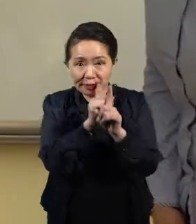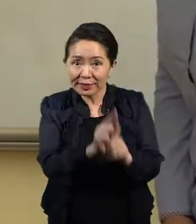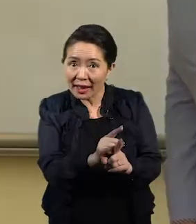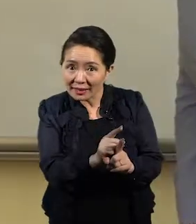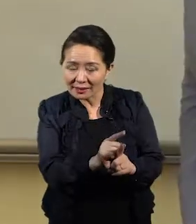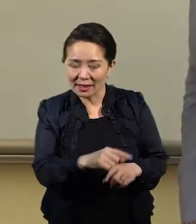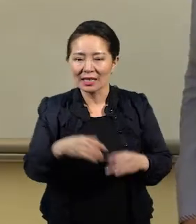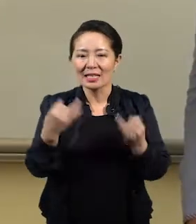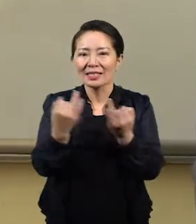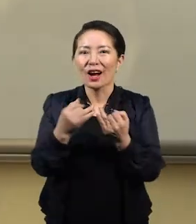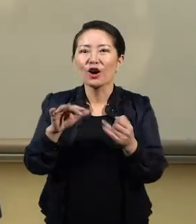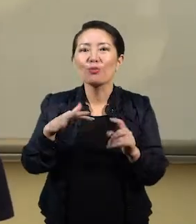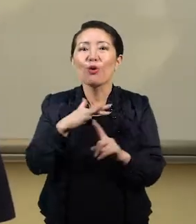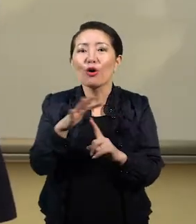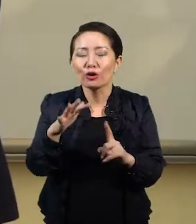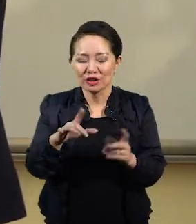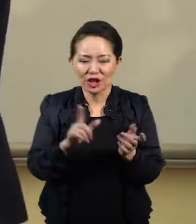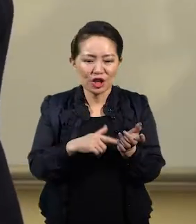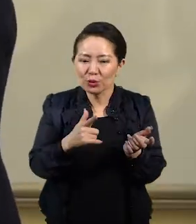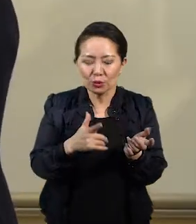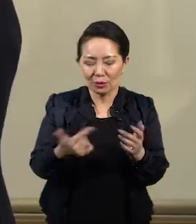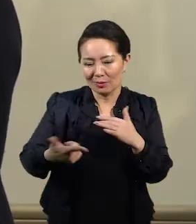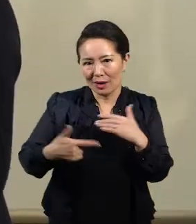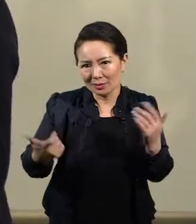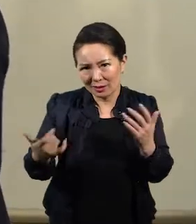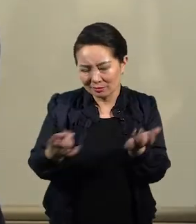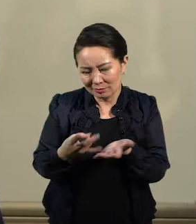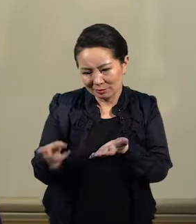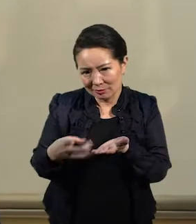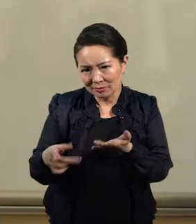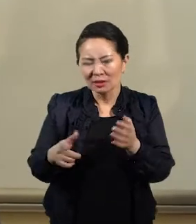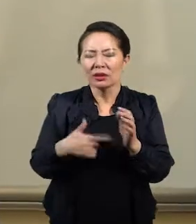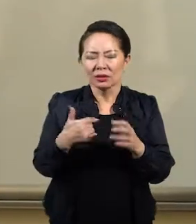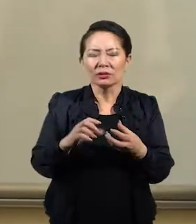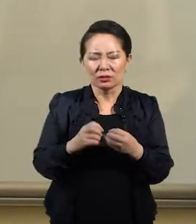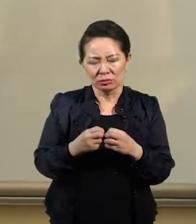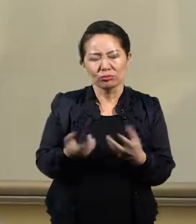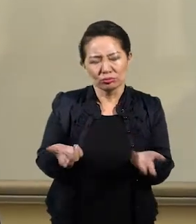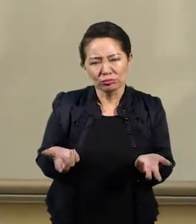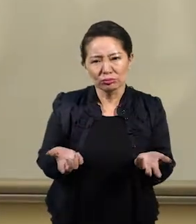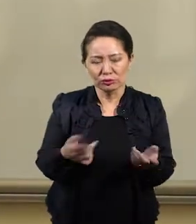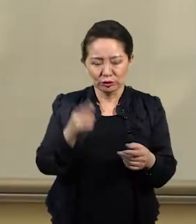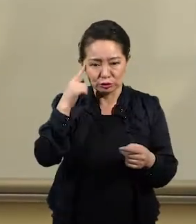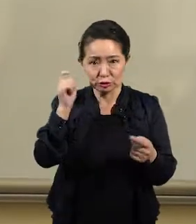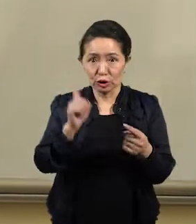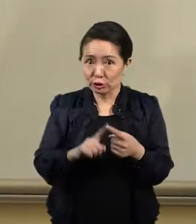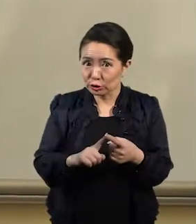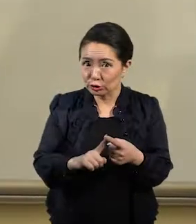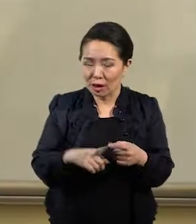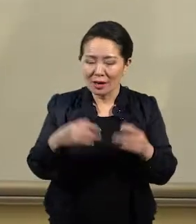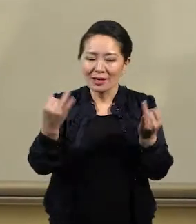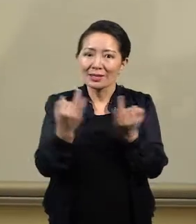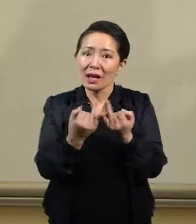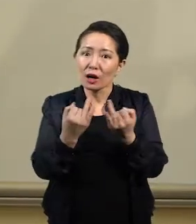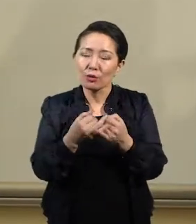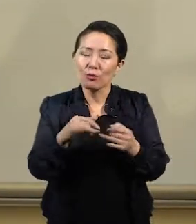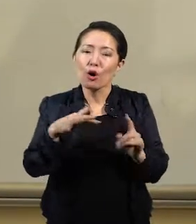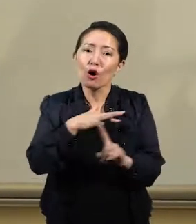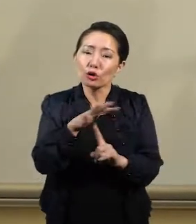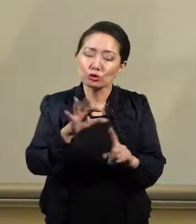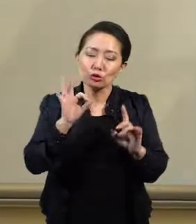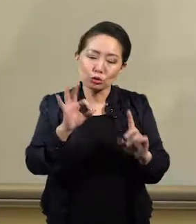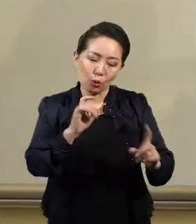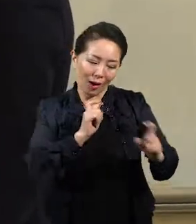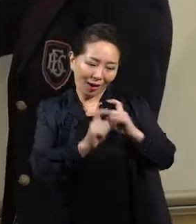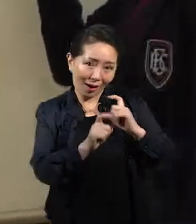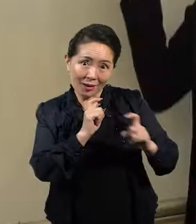одоо захин орчин хэрэггүй зүйлсийг нь устгаад хэрэгтэй зүйлсийг нь одоо эмгэг цэгцэнд оруулж өгөх тийм зорилготой. Захин орчин зөв боловсроо харилцах.